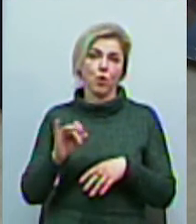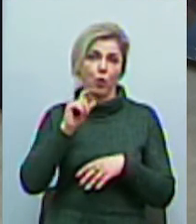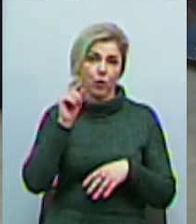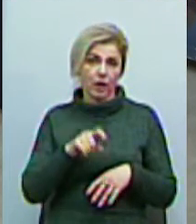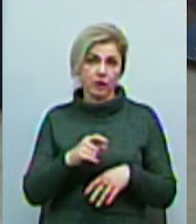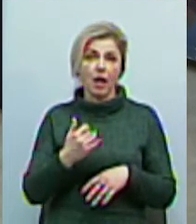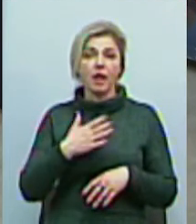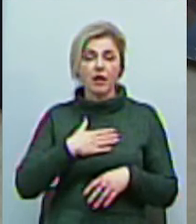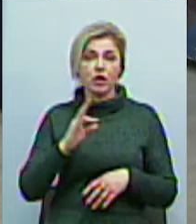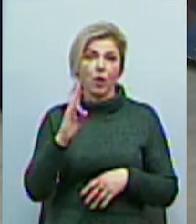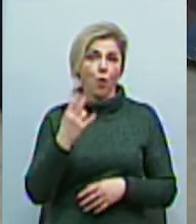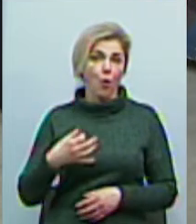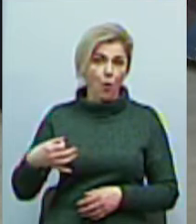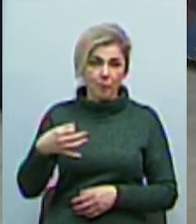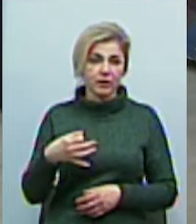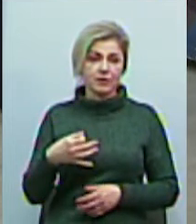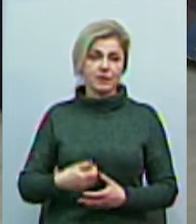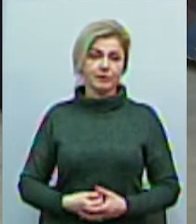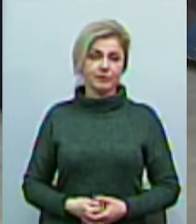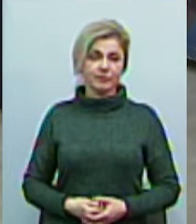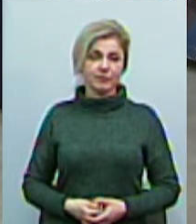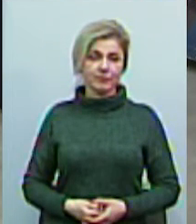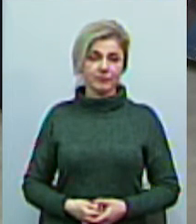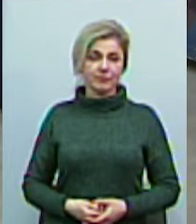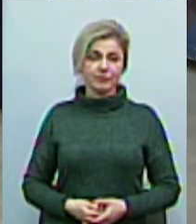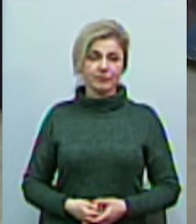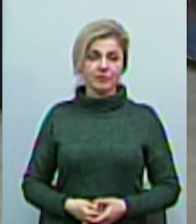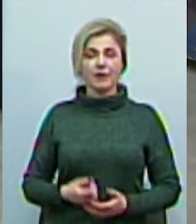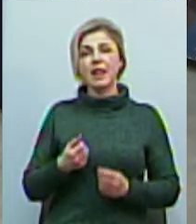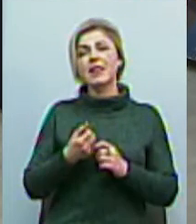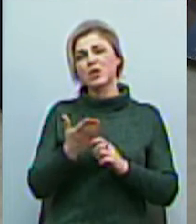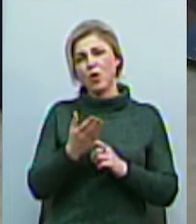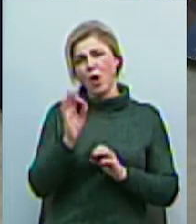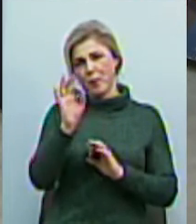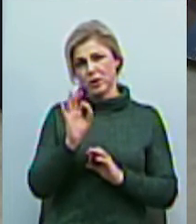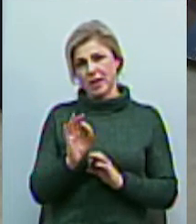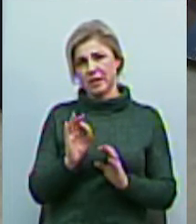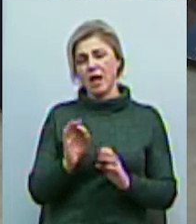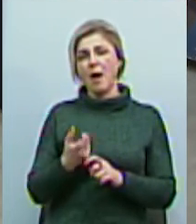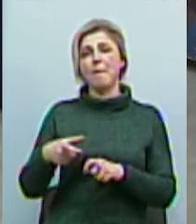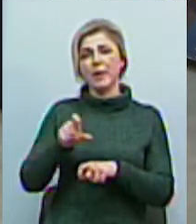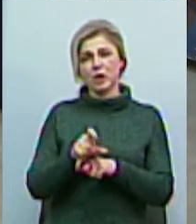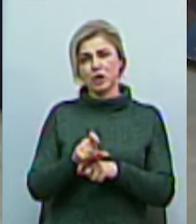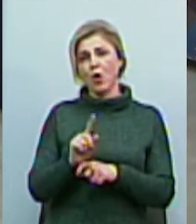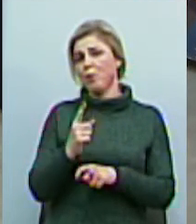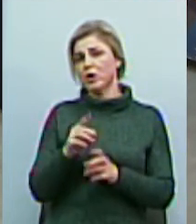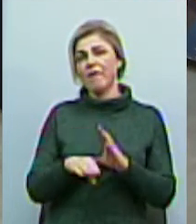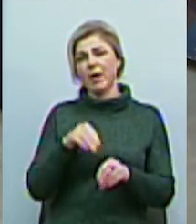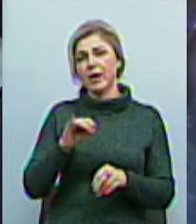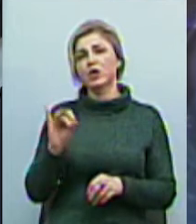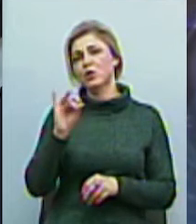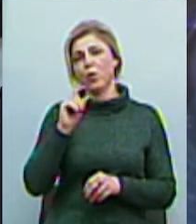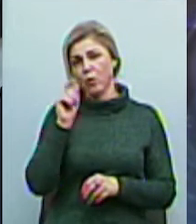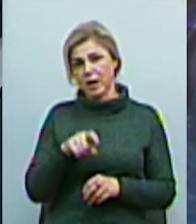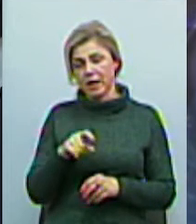у Миколаївській області на декілька відсотків більше чомусь вибирають історію України.